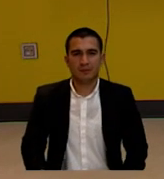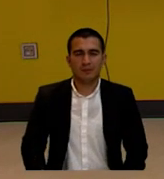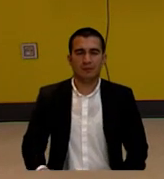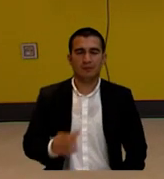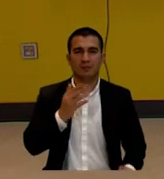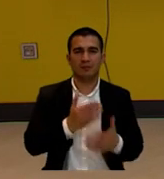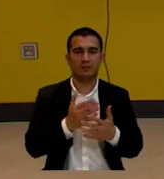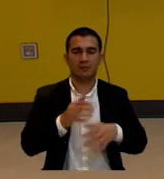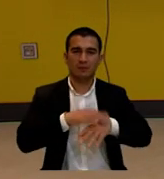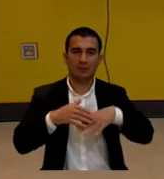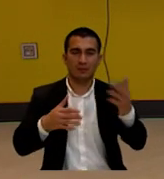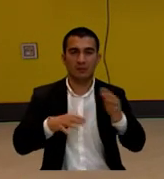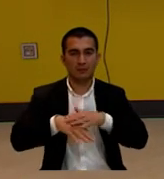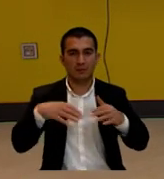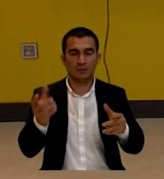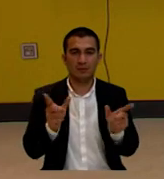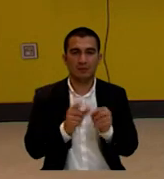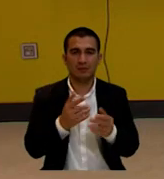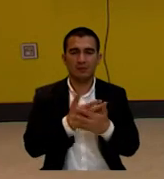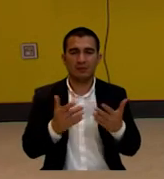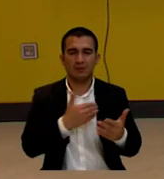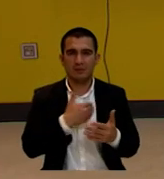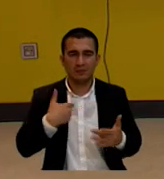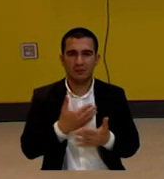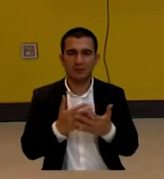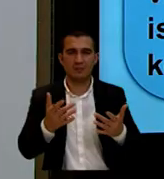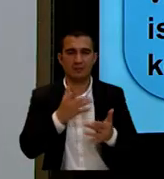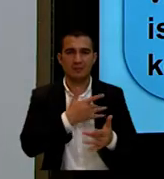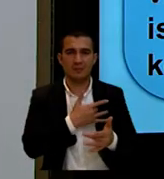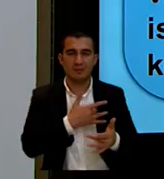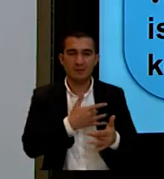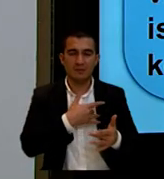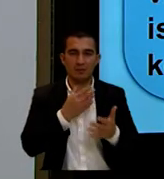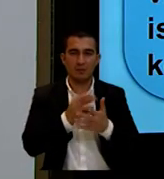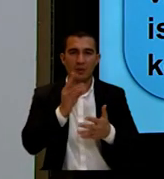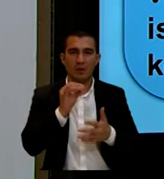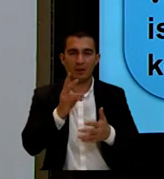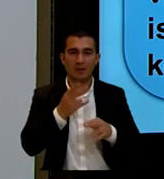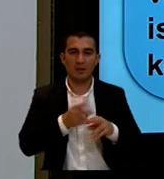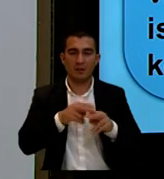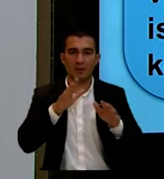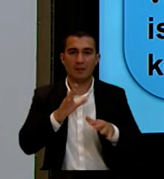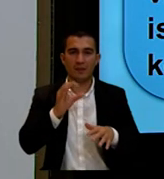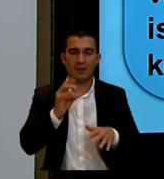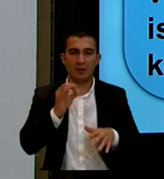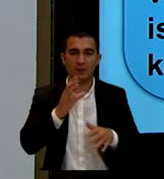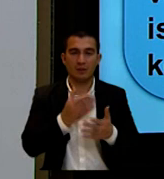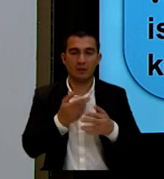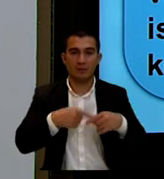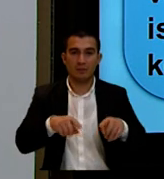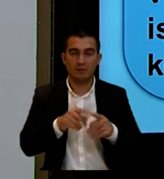Chap va o'ng bo'lmalardagi qon yurak qorinchasiga o'tadi. Yurak qorinchasida venos va arterial